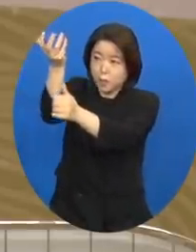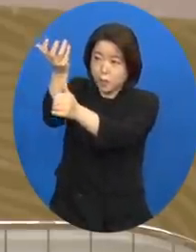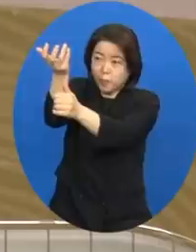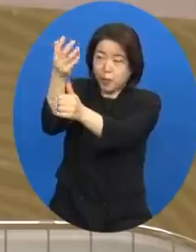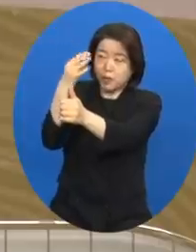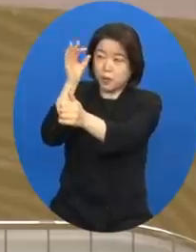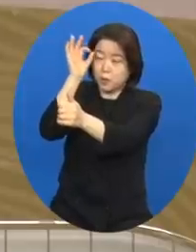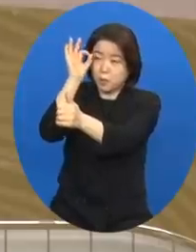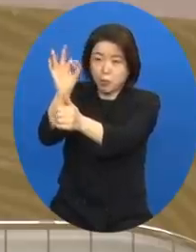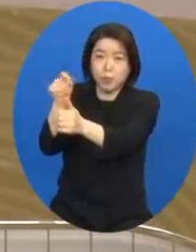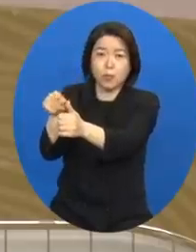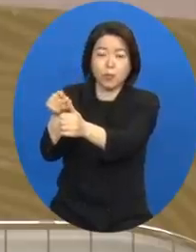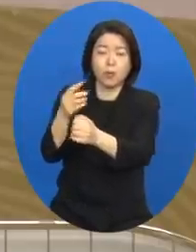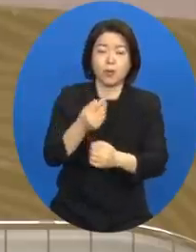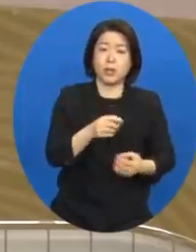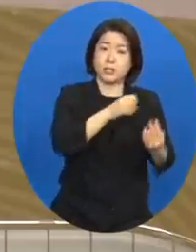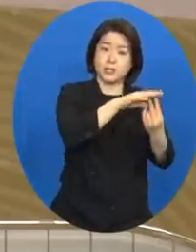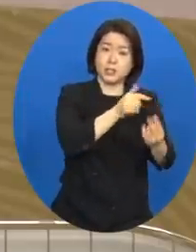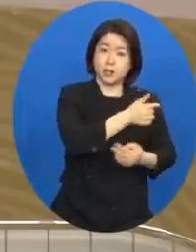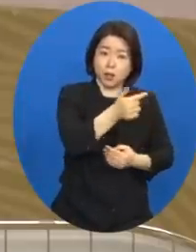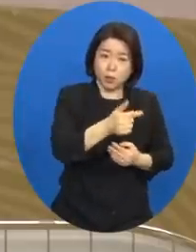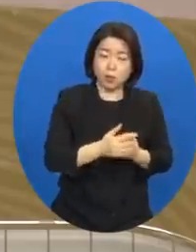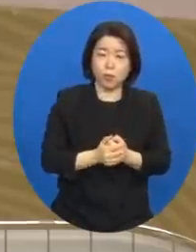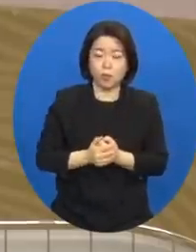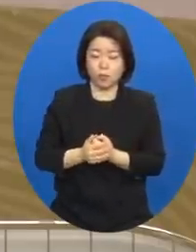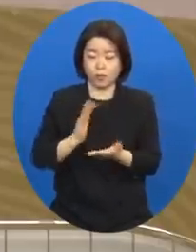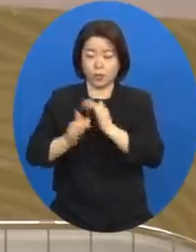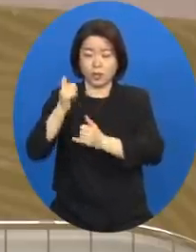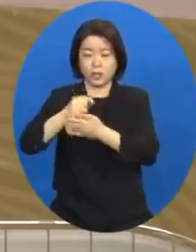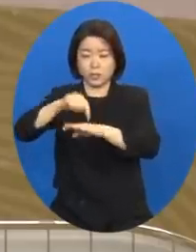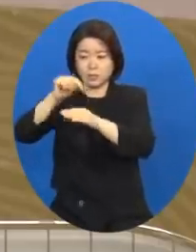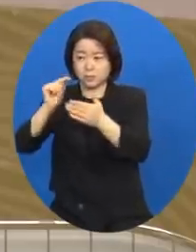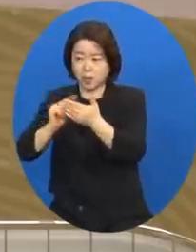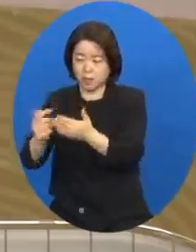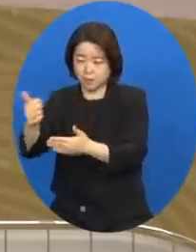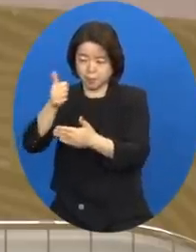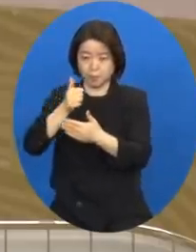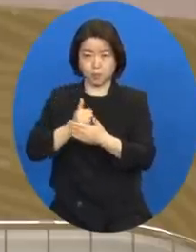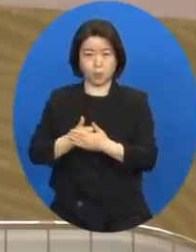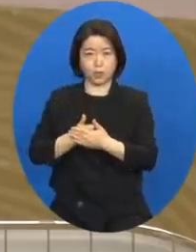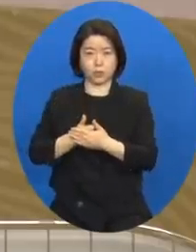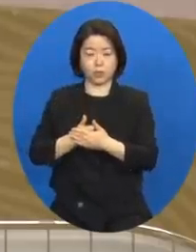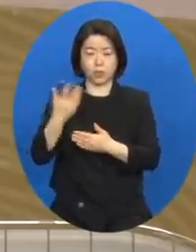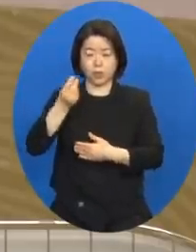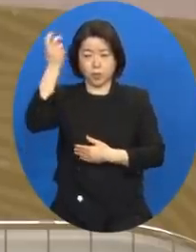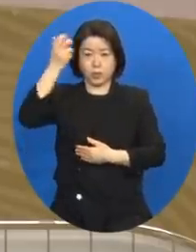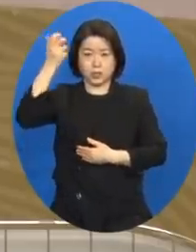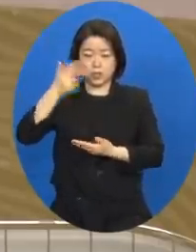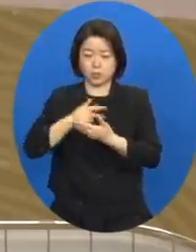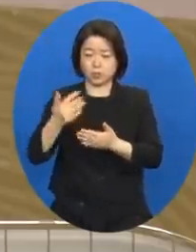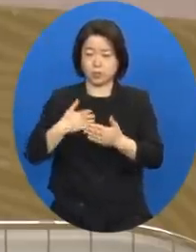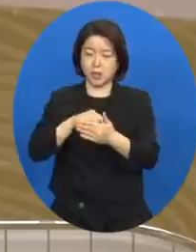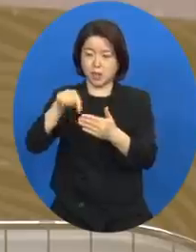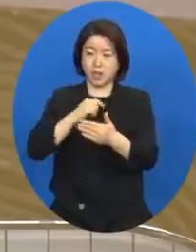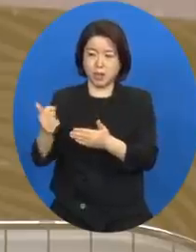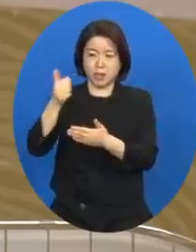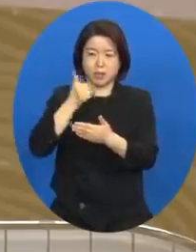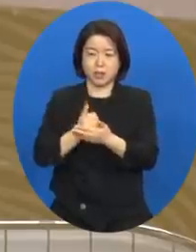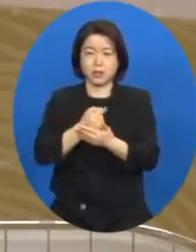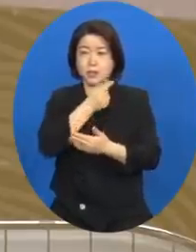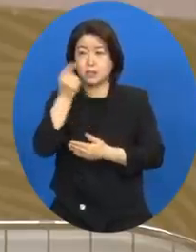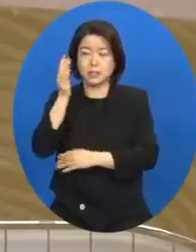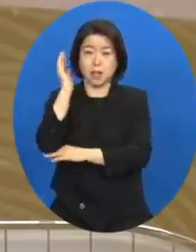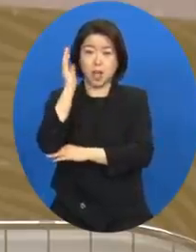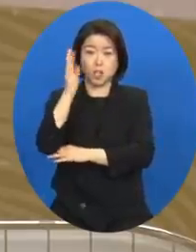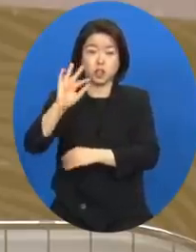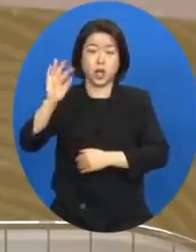본 세례요한이 큽니까? 예수님을 마음에 모시고 성령께서 주님이 내 안에 계신 것을 증거하게